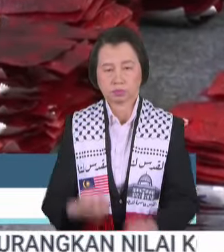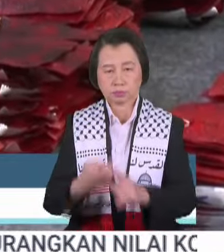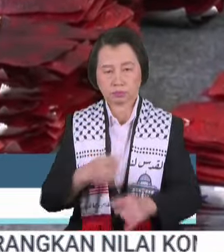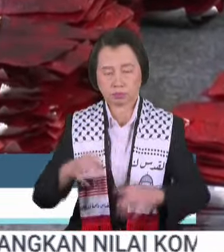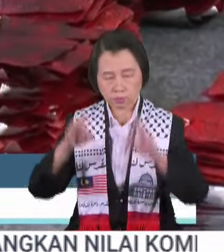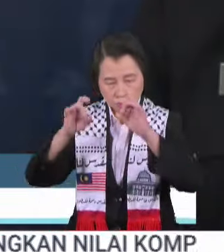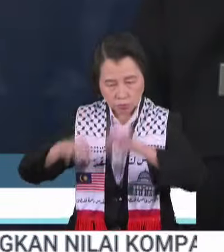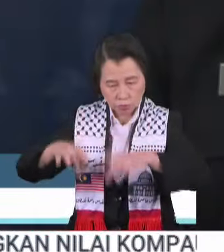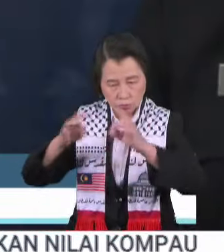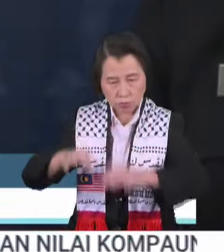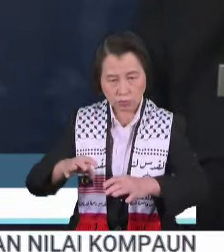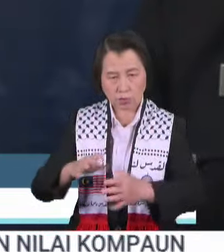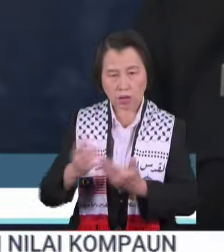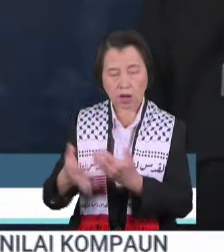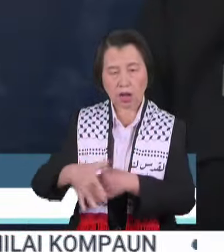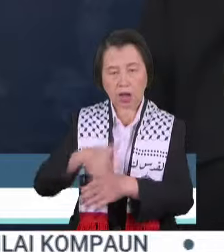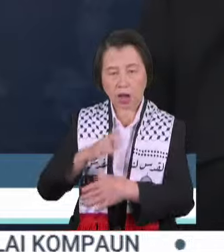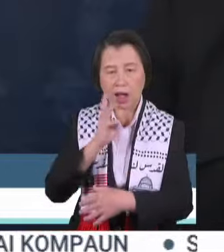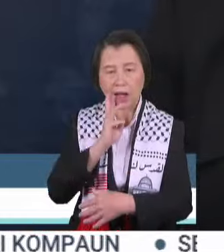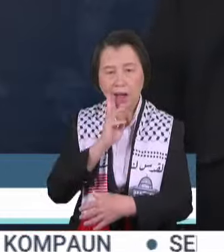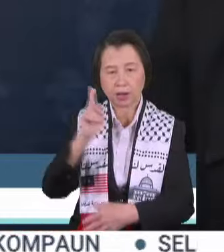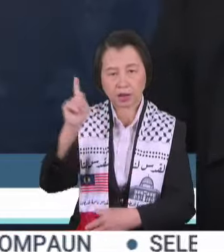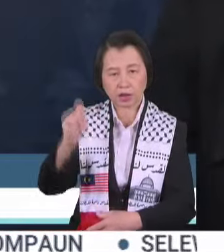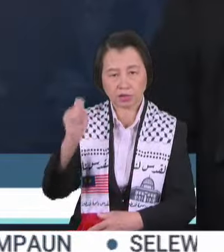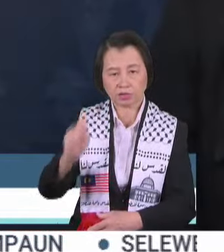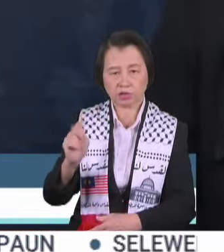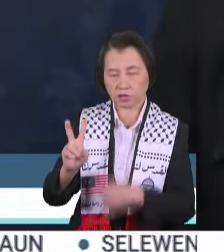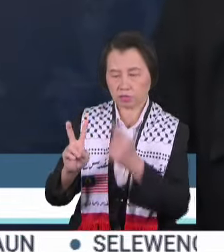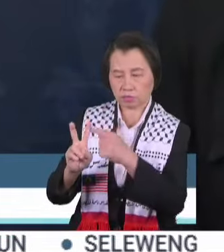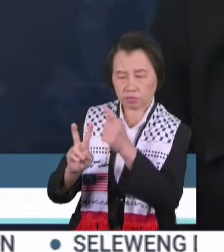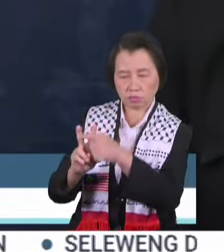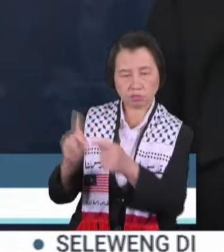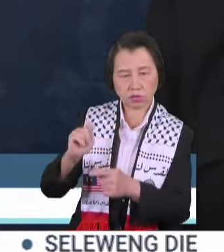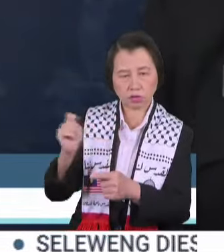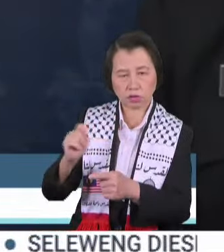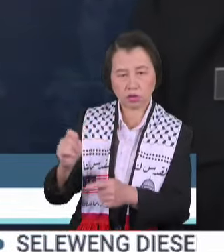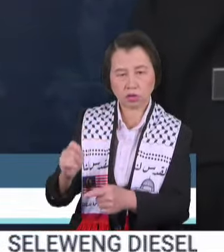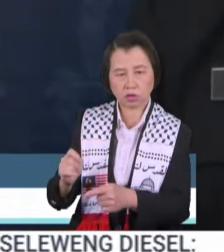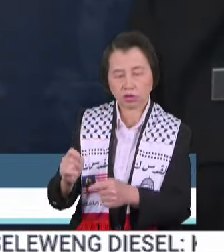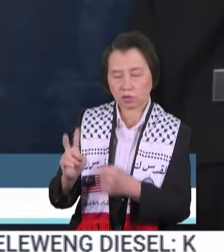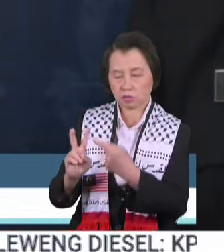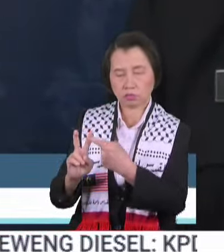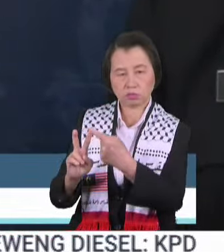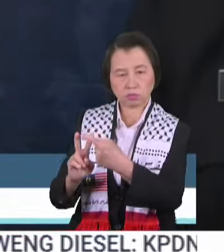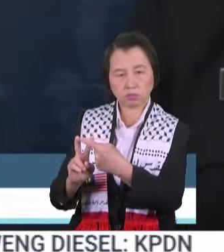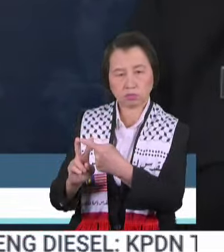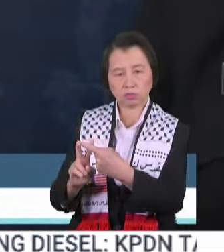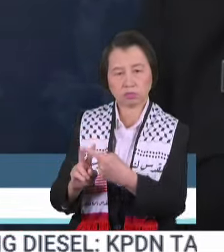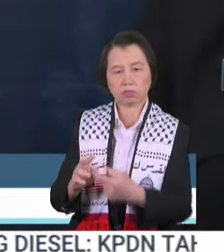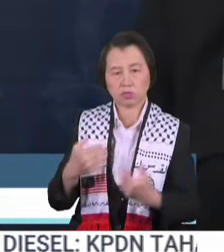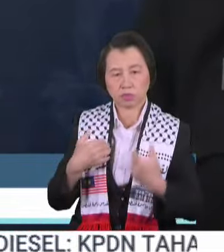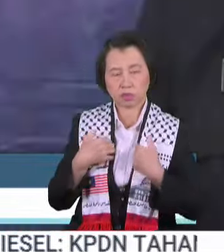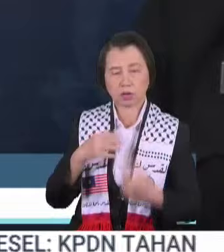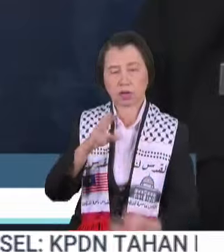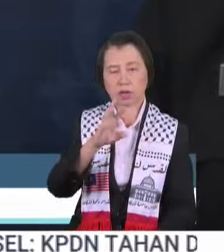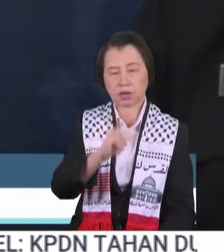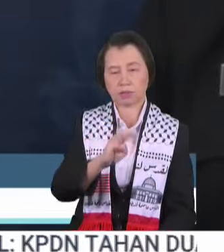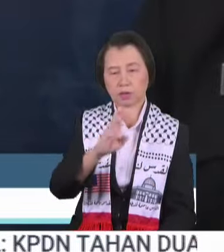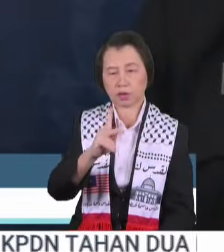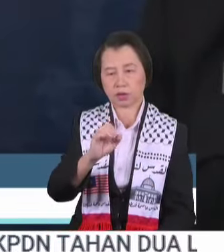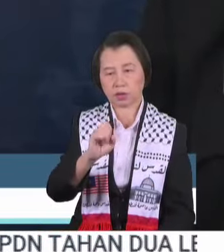Hasil ujian saringan awal air kencing mendapati kedua-dua suspek positif amfetamin